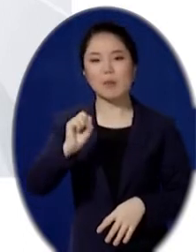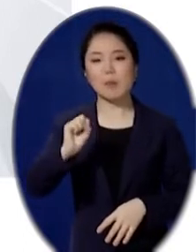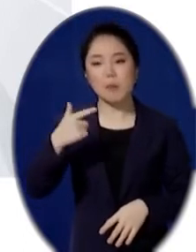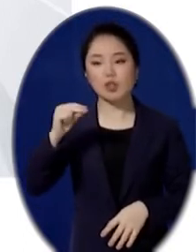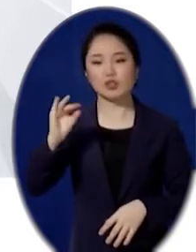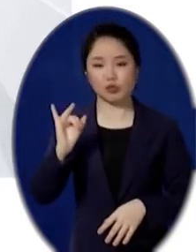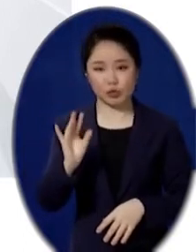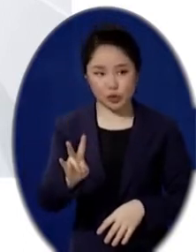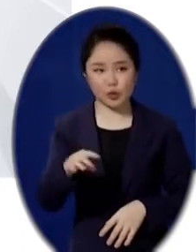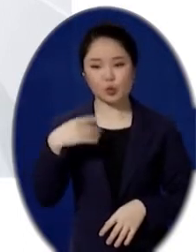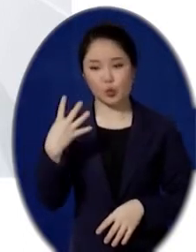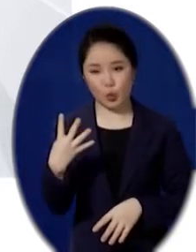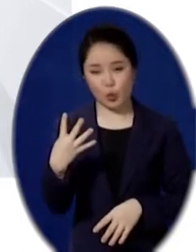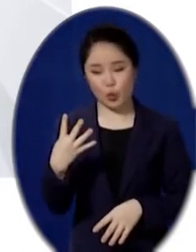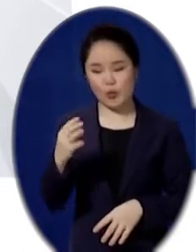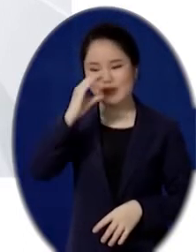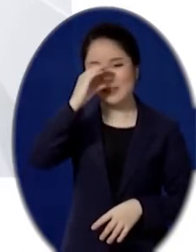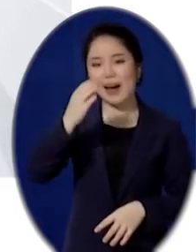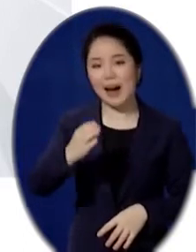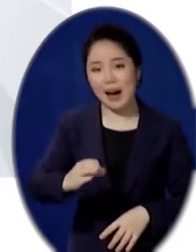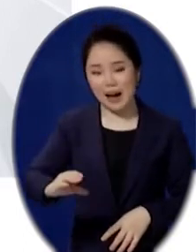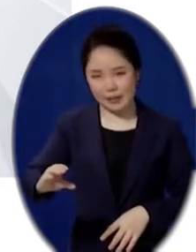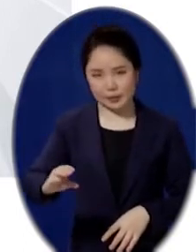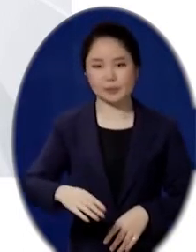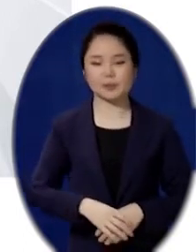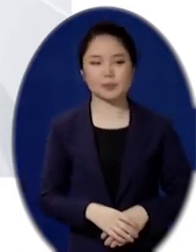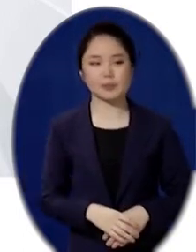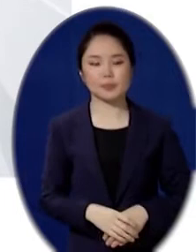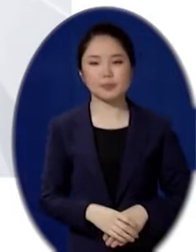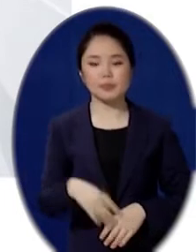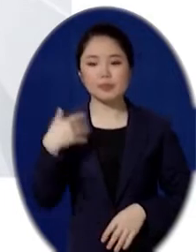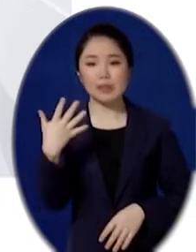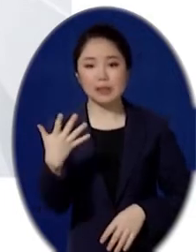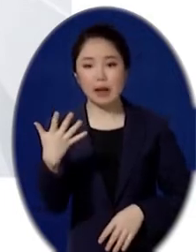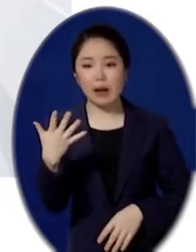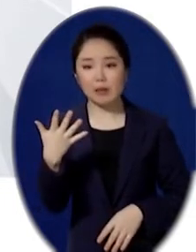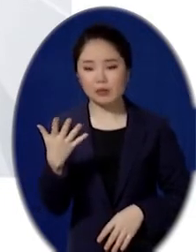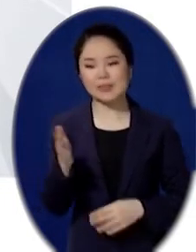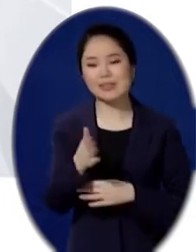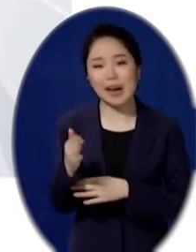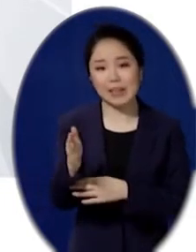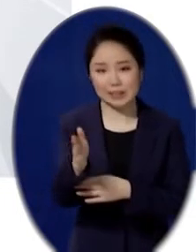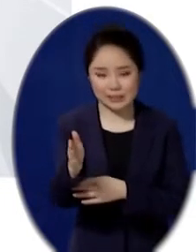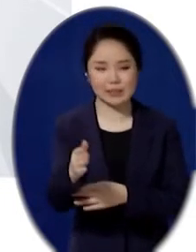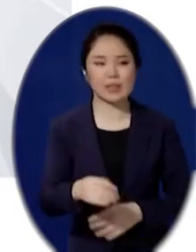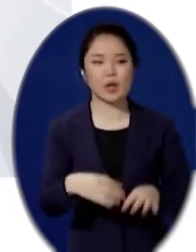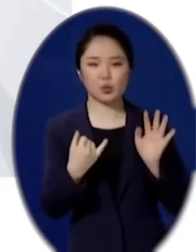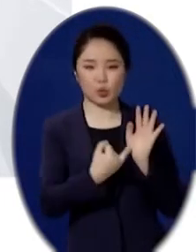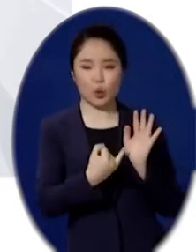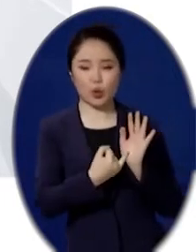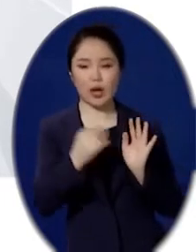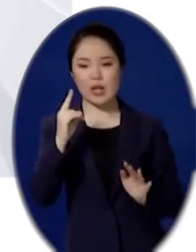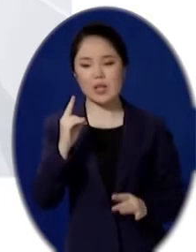байна. Дараагийн амтан заан байсан байна. Дараагийнх нь загас.